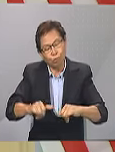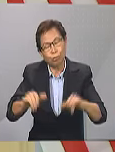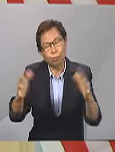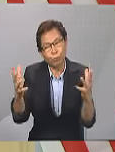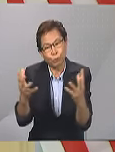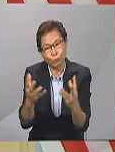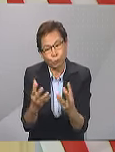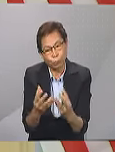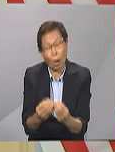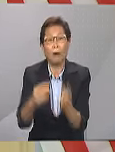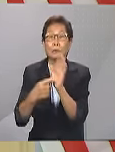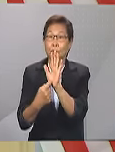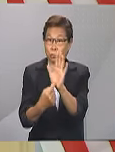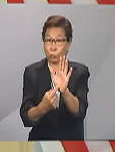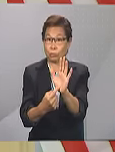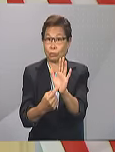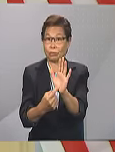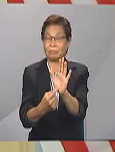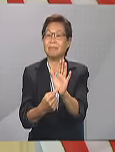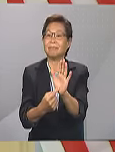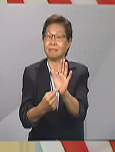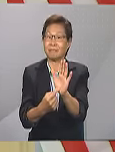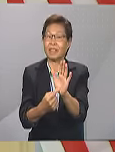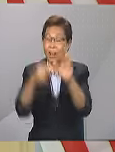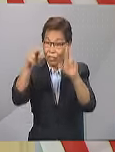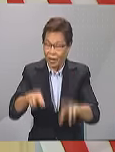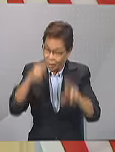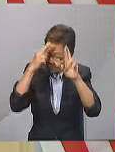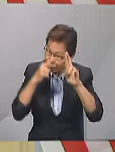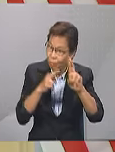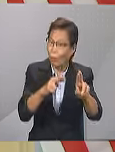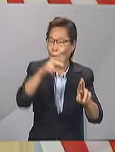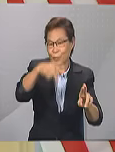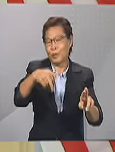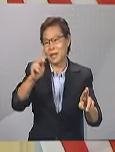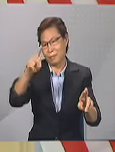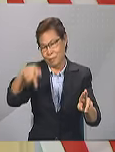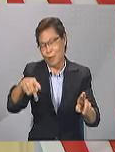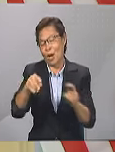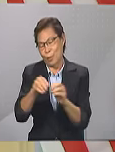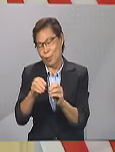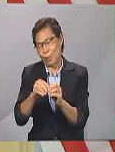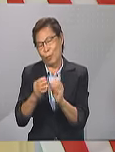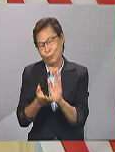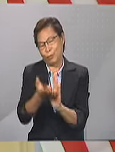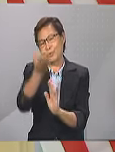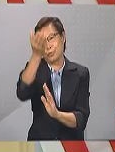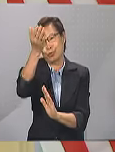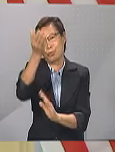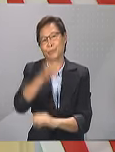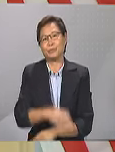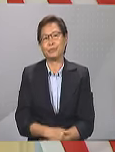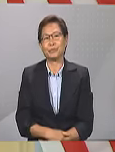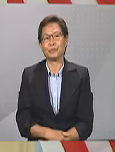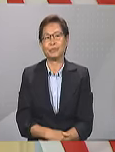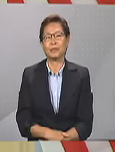yang menggambarkan kadar pematuhan Raya terhadap peraturan pipi ini semakin meningkat Hai